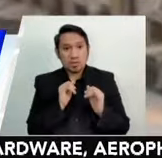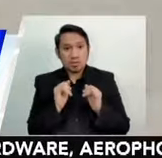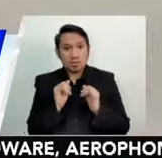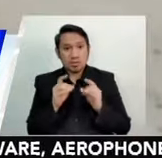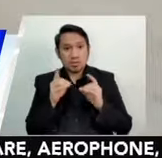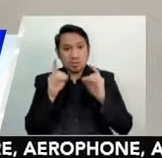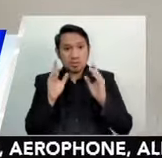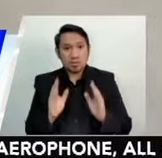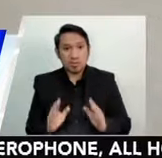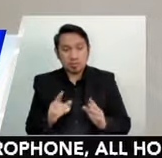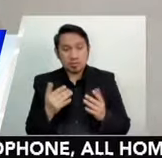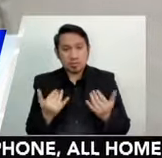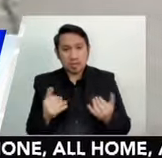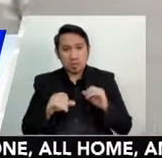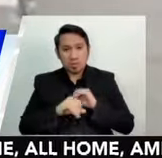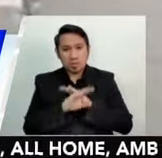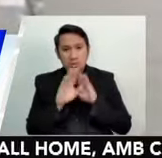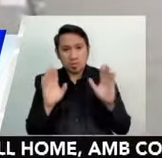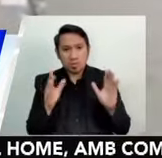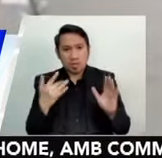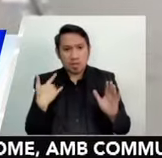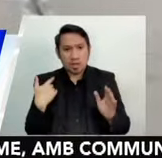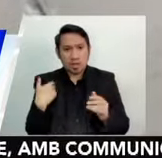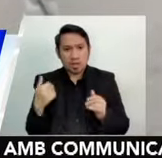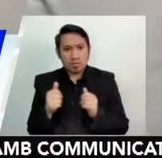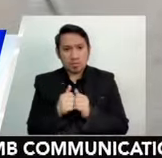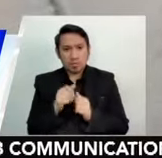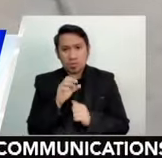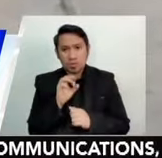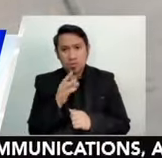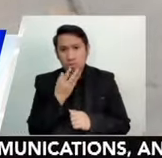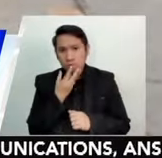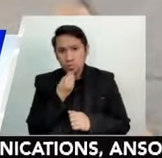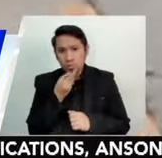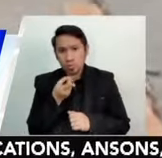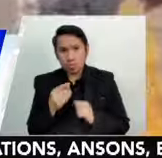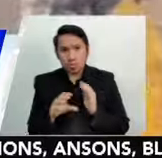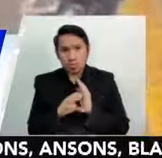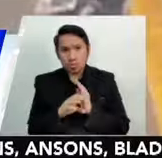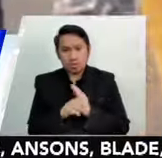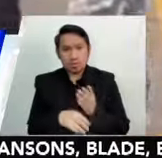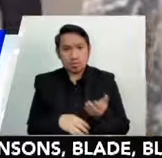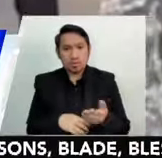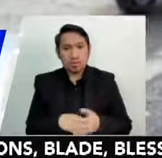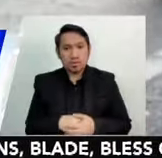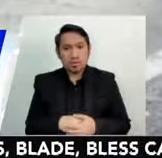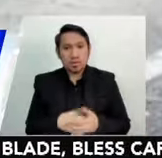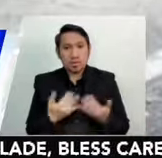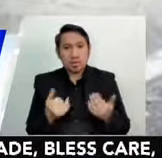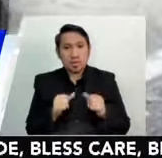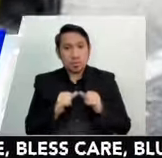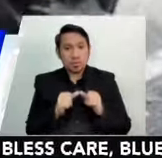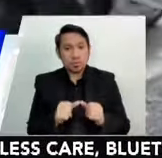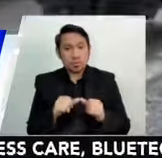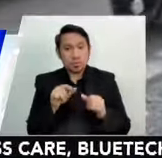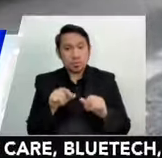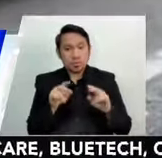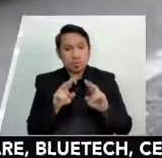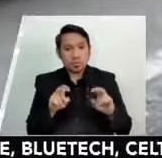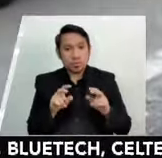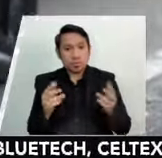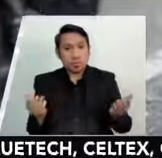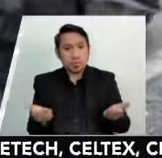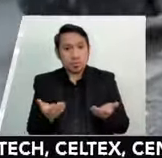sa ngayon kung may kasama siya at kung kanino ang sasakyan. Igan, sa ngayon ay nagpapatuloy yung operasyon ng SAIC dito po sa area